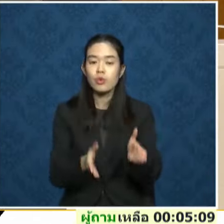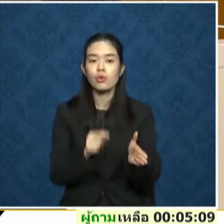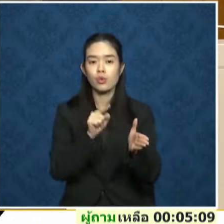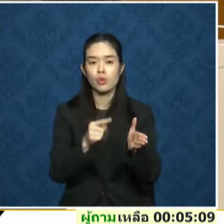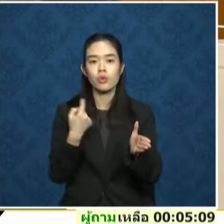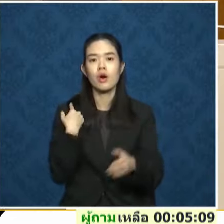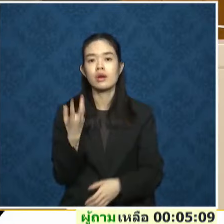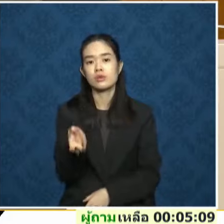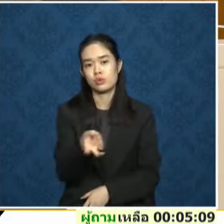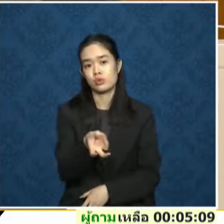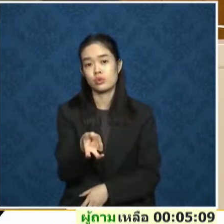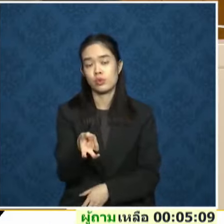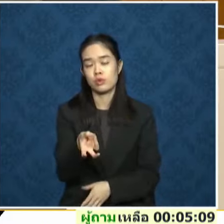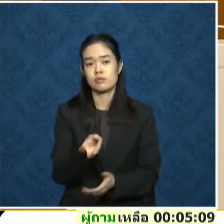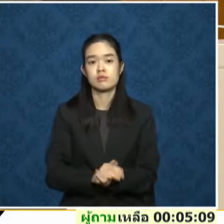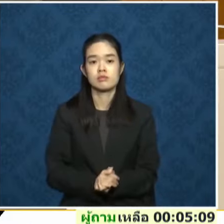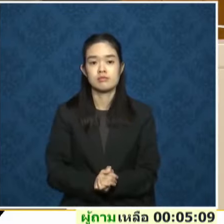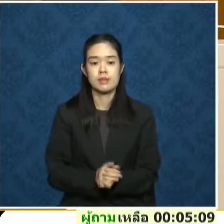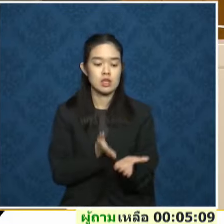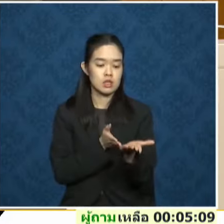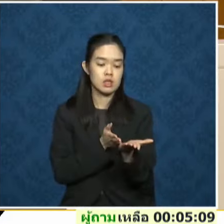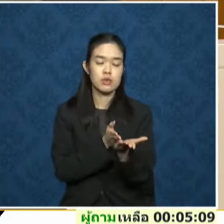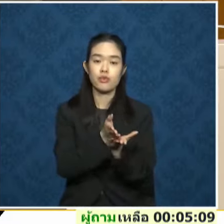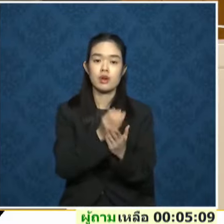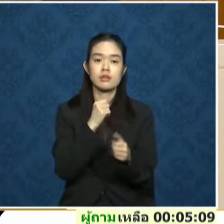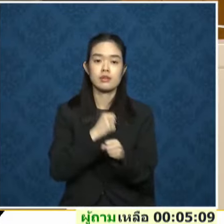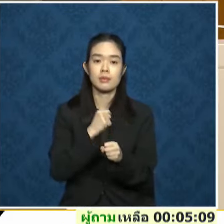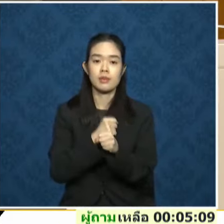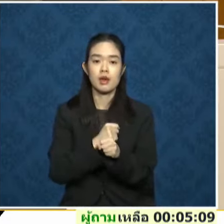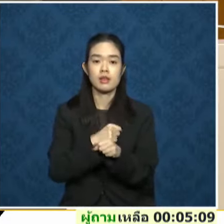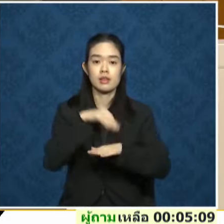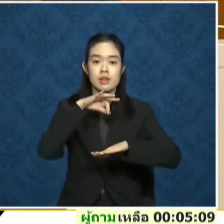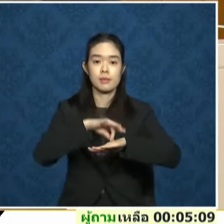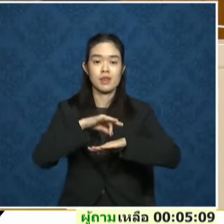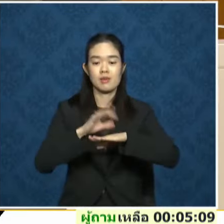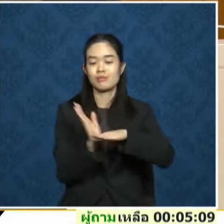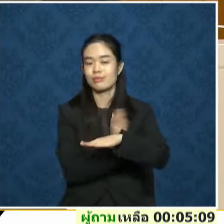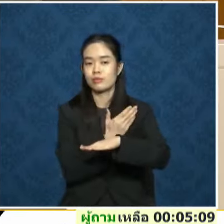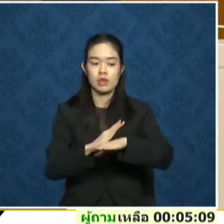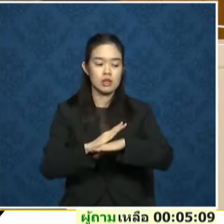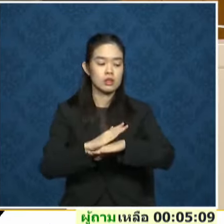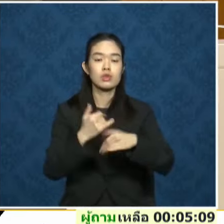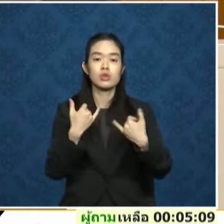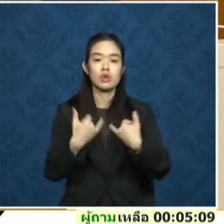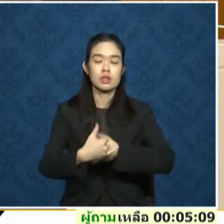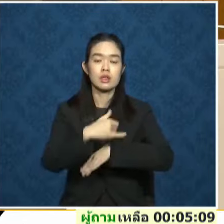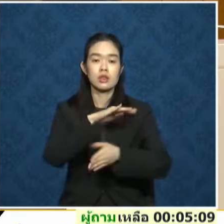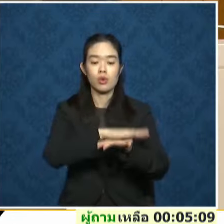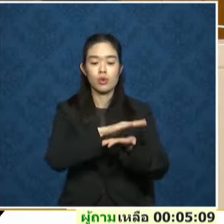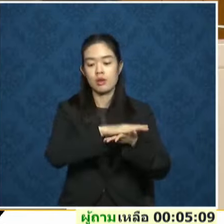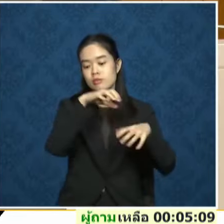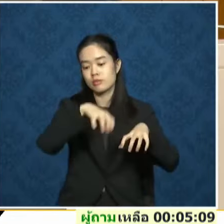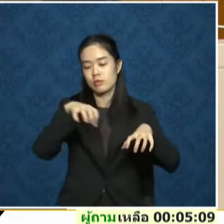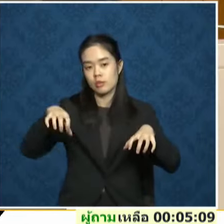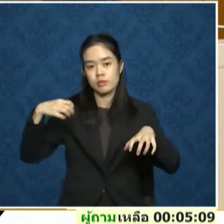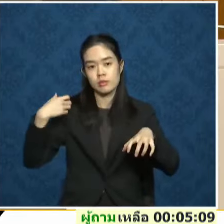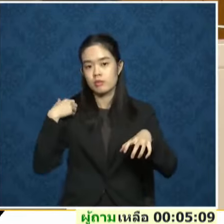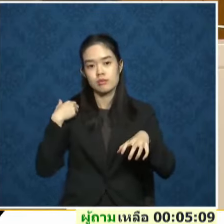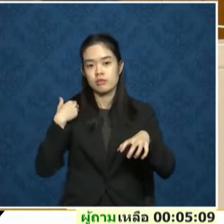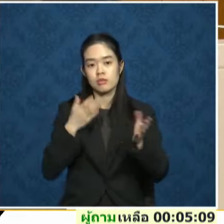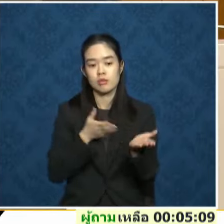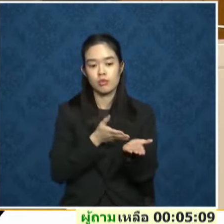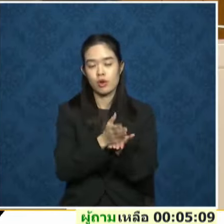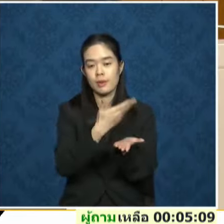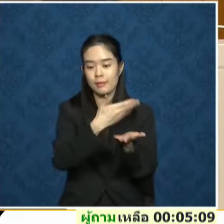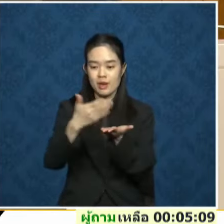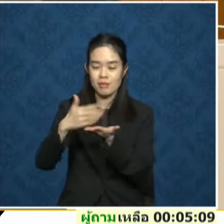ครับขาดแคลนทุกเขตพื้นที่และหลายๆโรงเรียนตอนนี้ก็อาศัยเพียงแค่ว่าครูธุรการ1